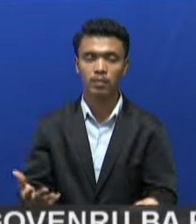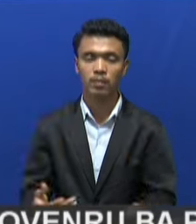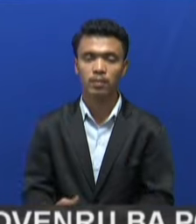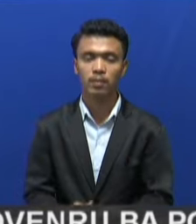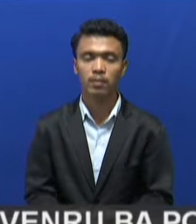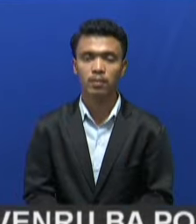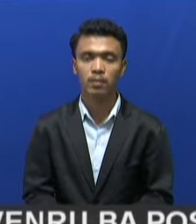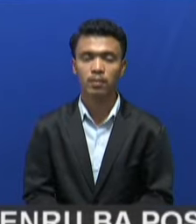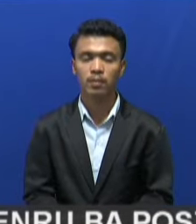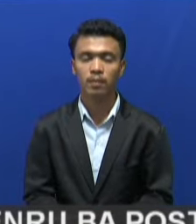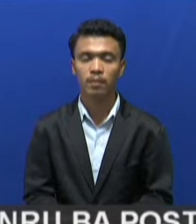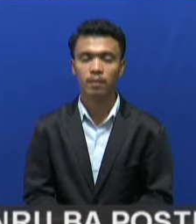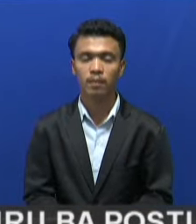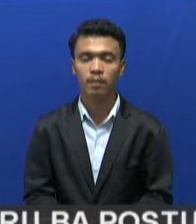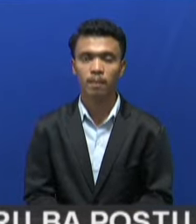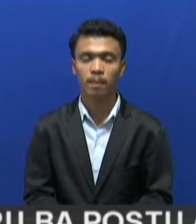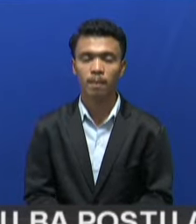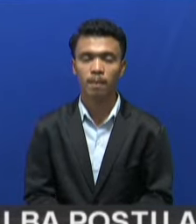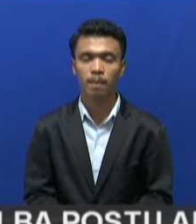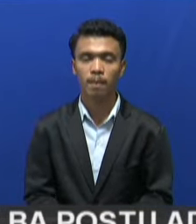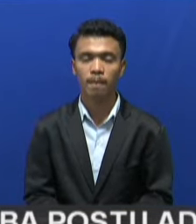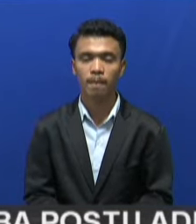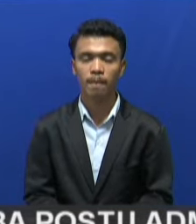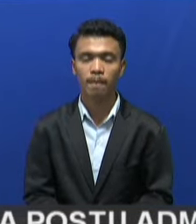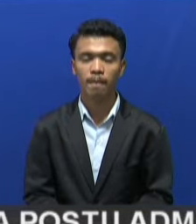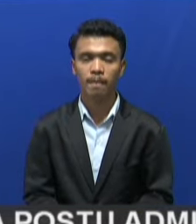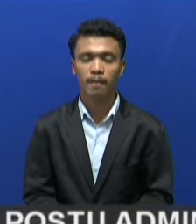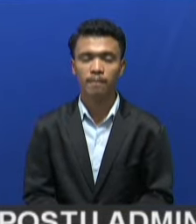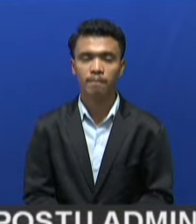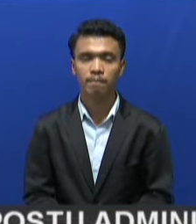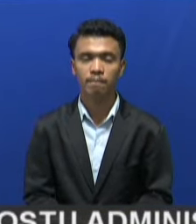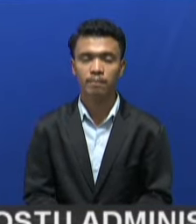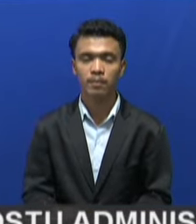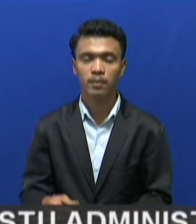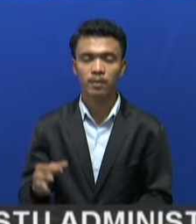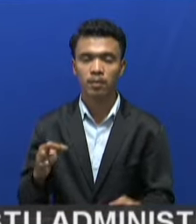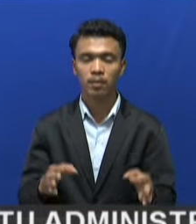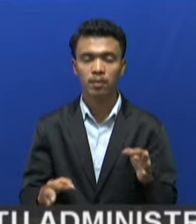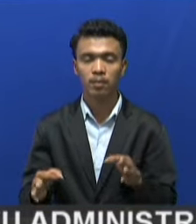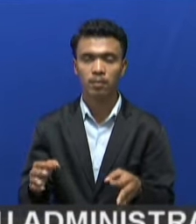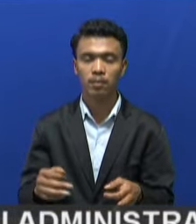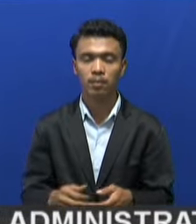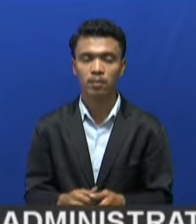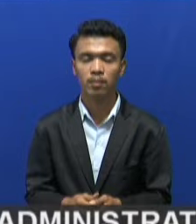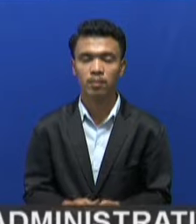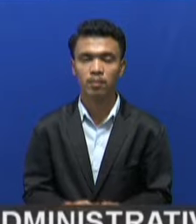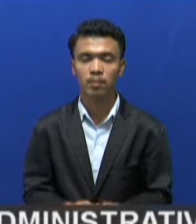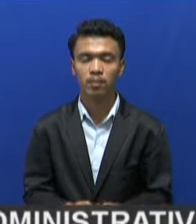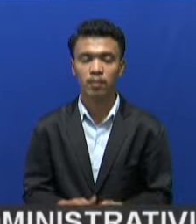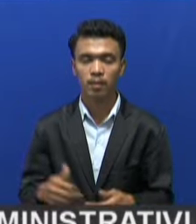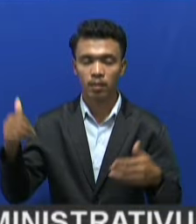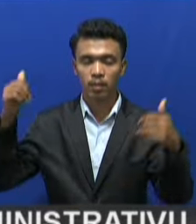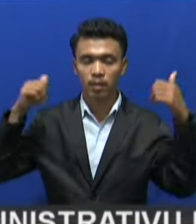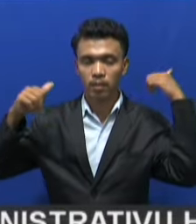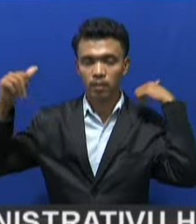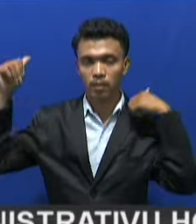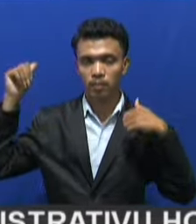pendidikan bagaimana kurikulum gitu ya dan tentunya selain beasiswa juga ada beberapa kegiat